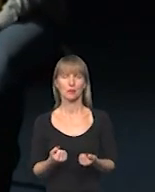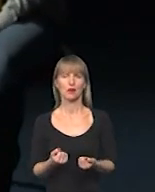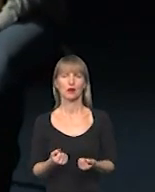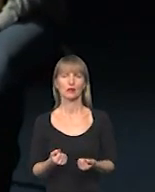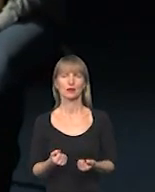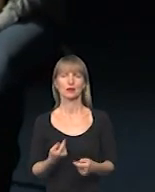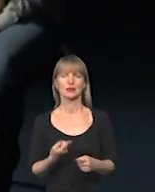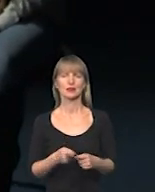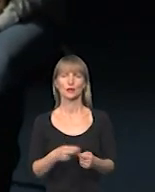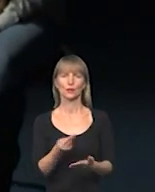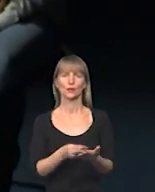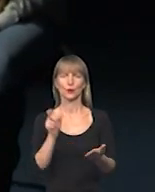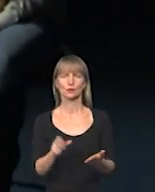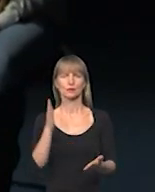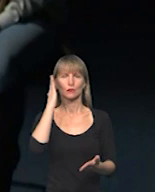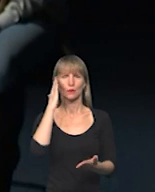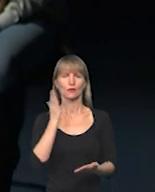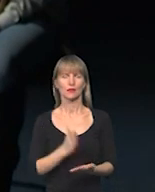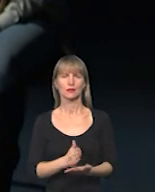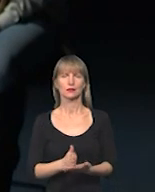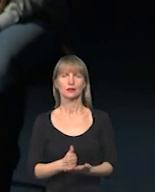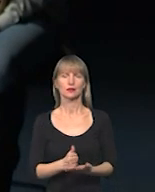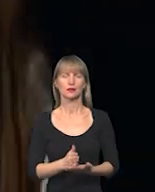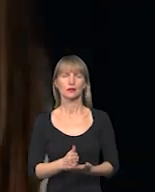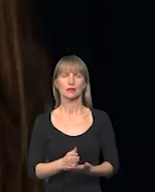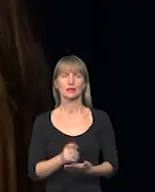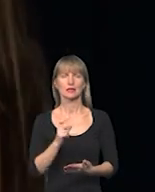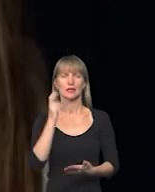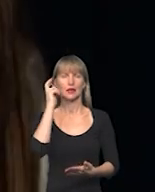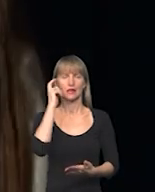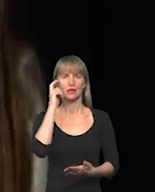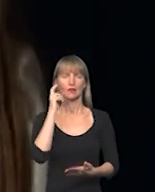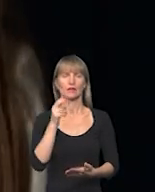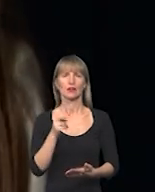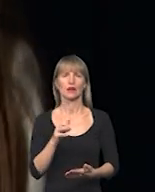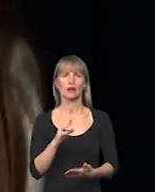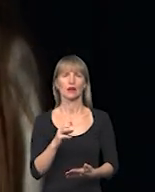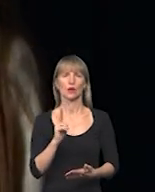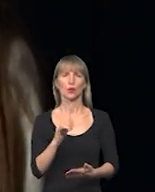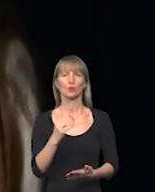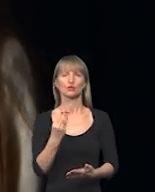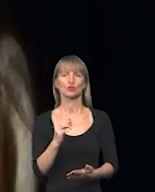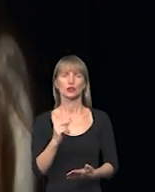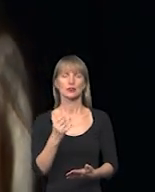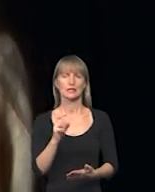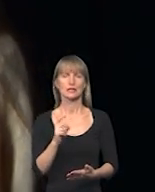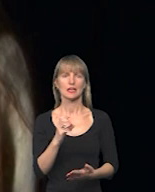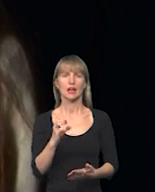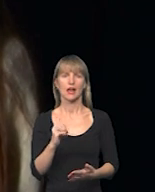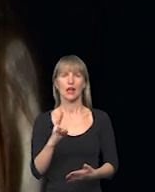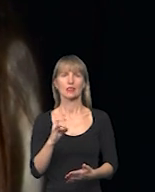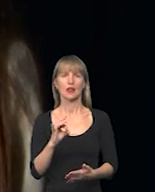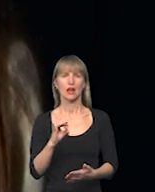Це художники талановиті Володимир Постошак з Києва та Владислав Починський з Енергодару.